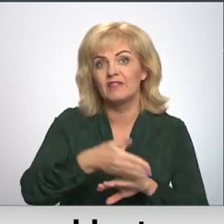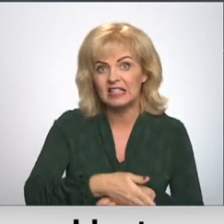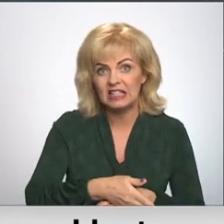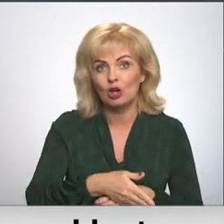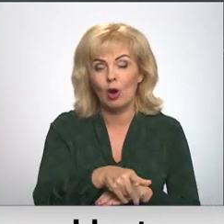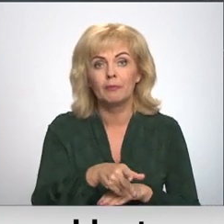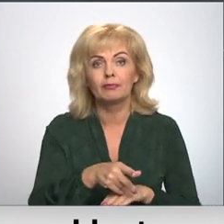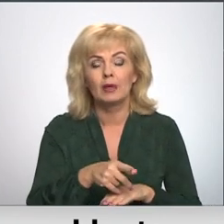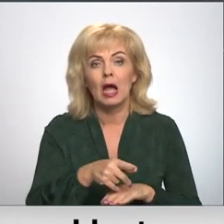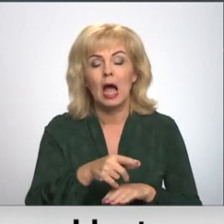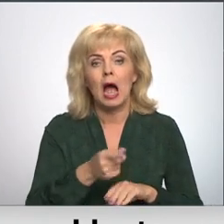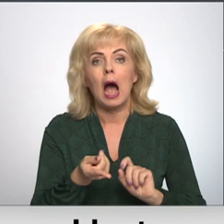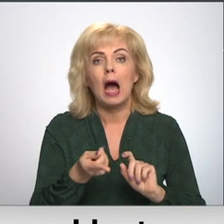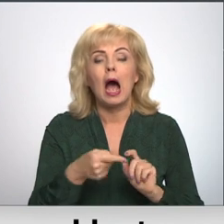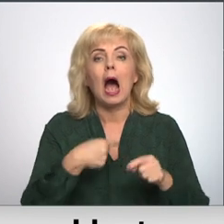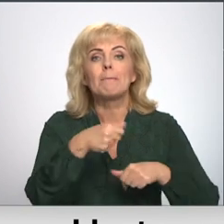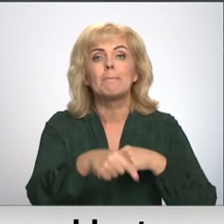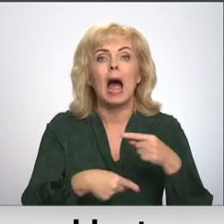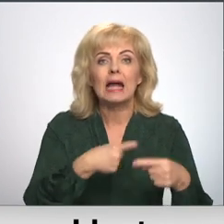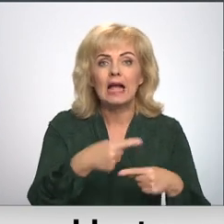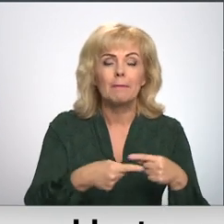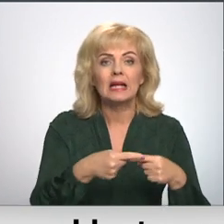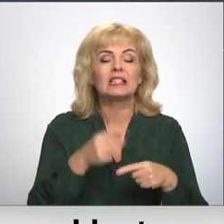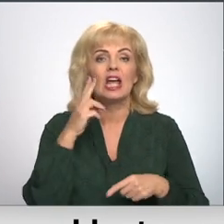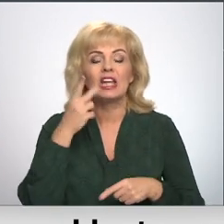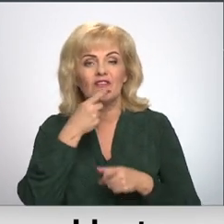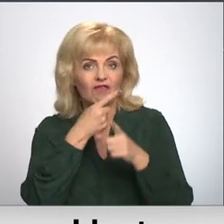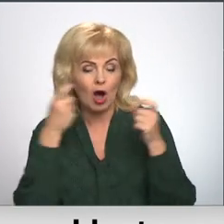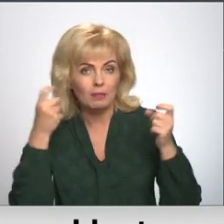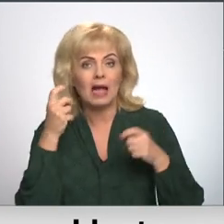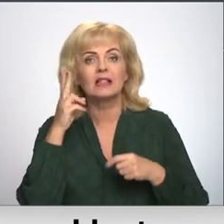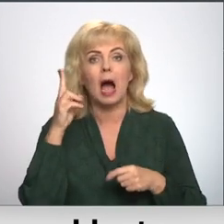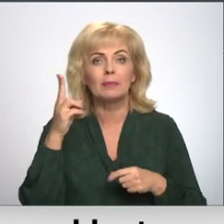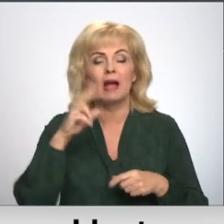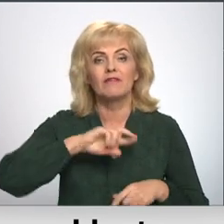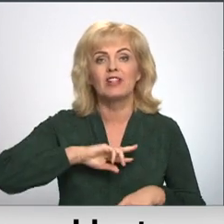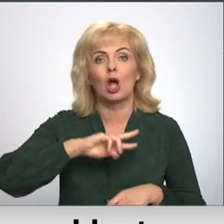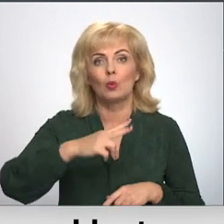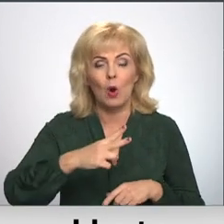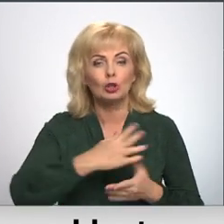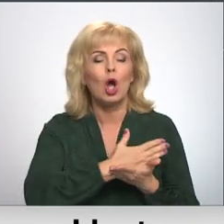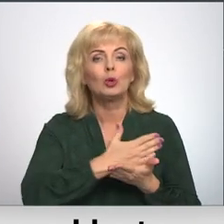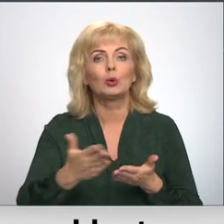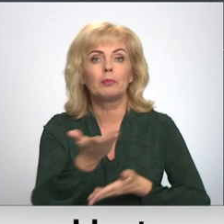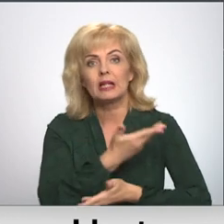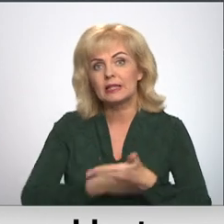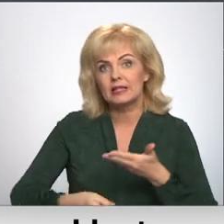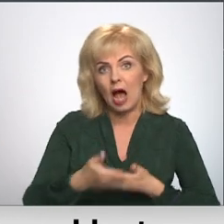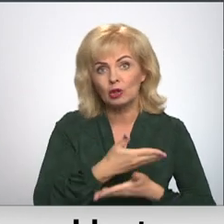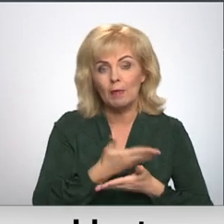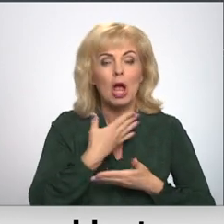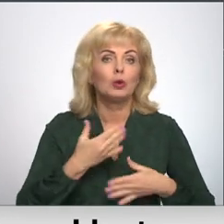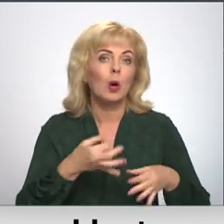mēs apmaināmies ar informāciju un mēs apliecinām viens otram, ka, protams, turpinam sadarboties. Man liekas arī